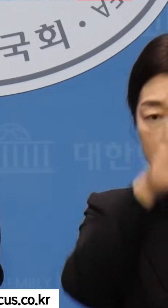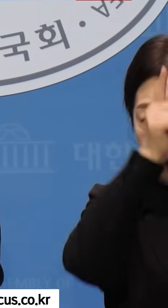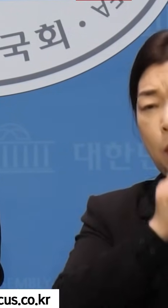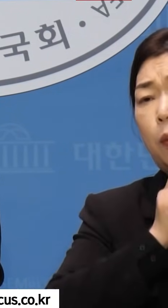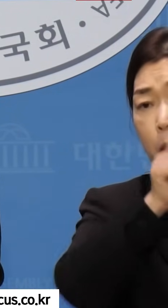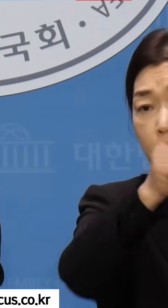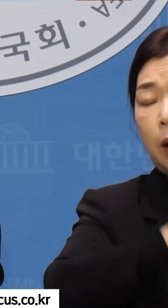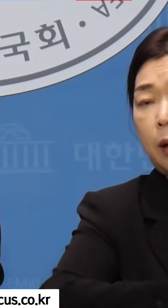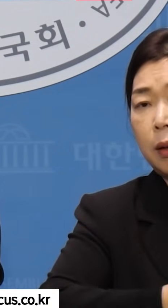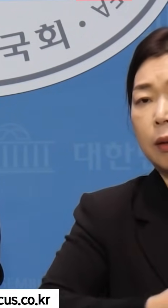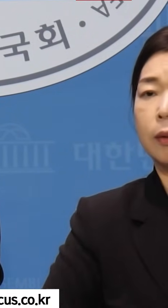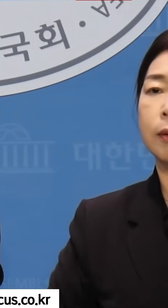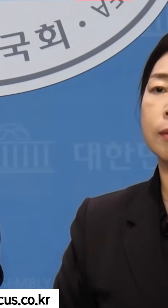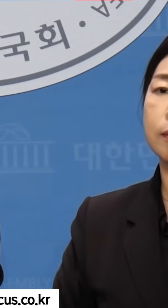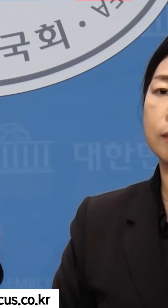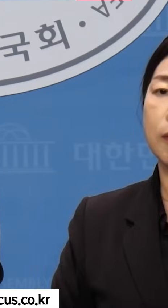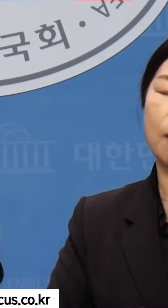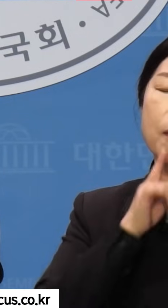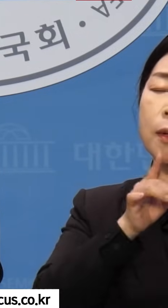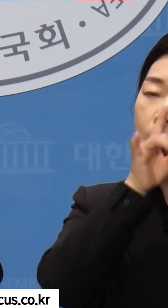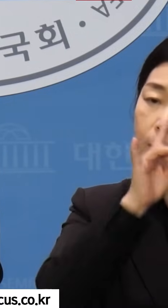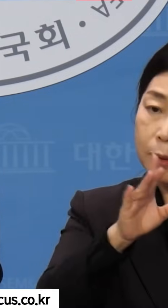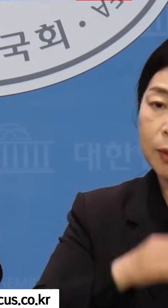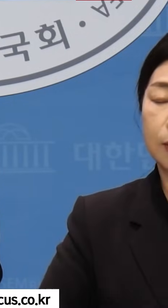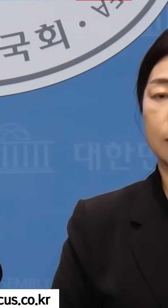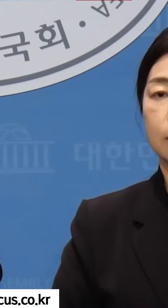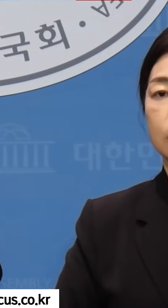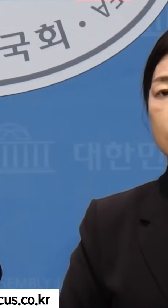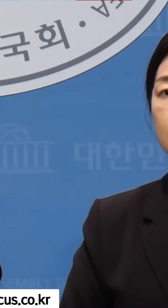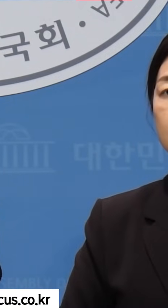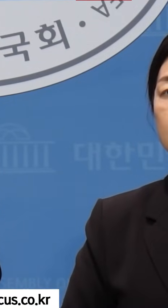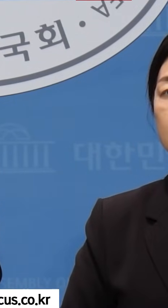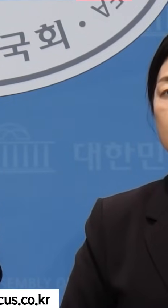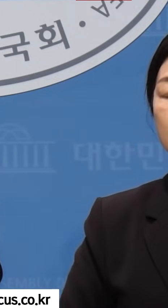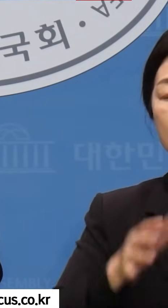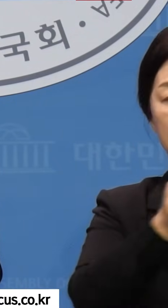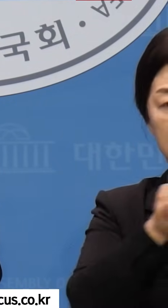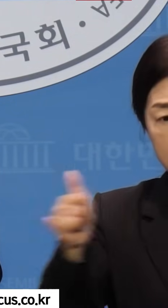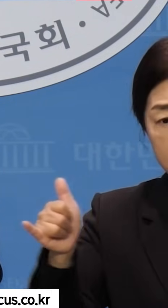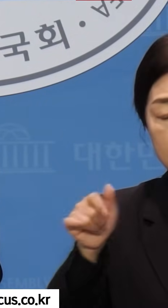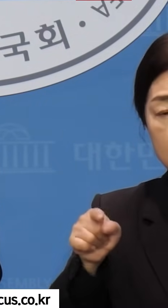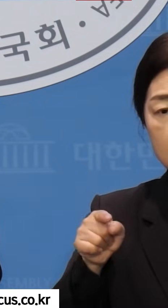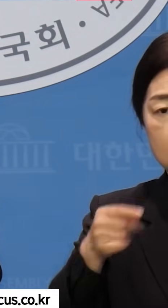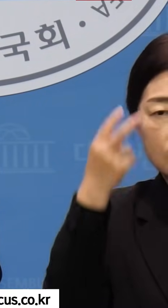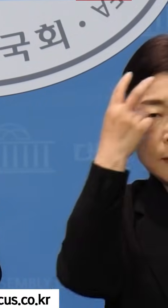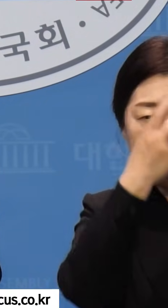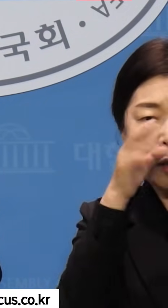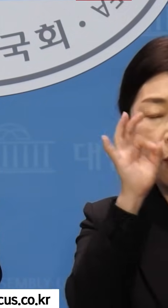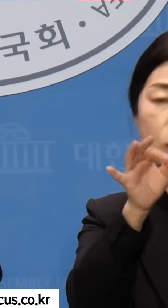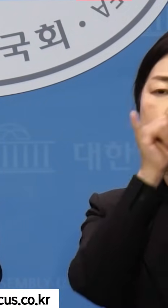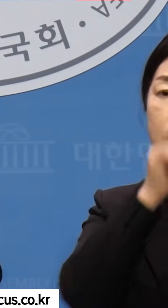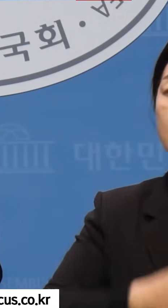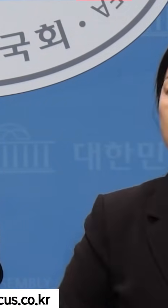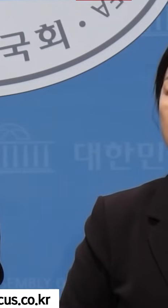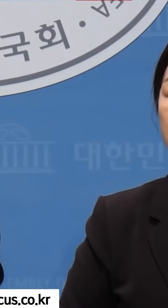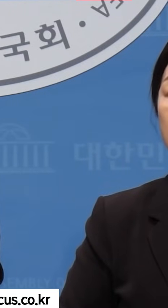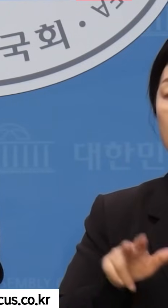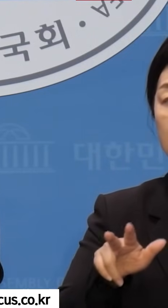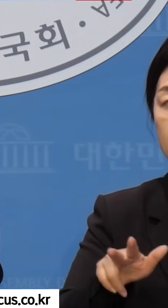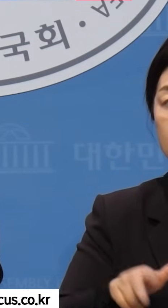기소한다 말이 된다고 생각하십니까? 국민들이 지켜보고 있는